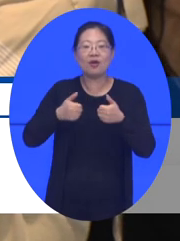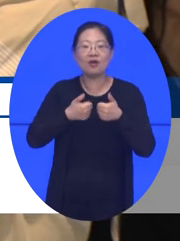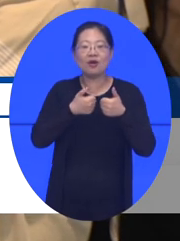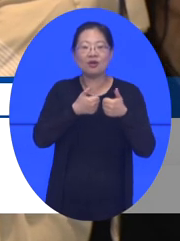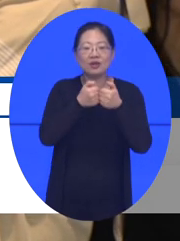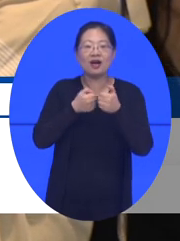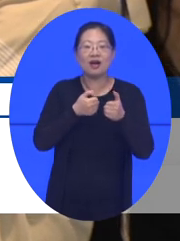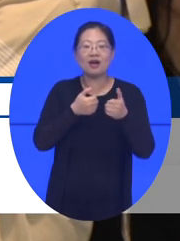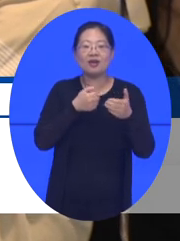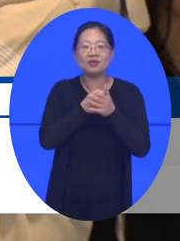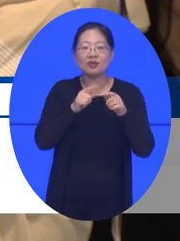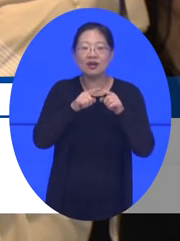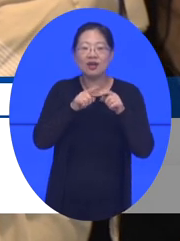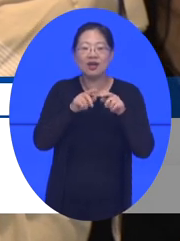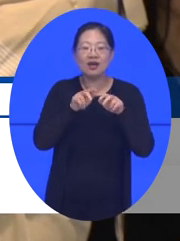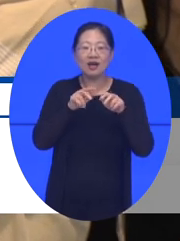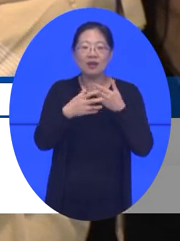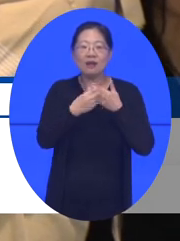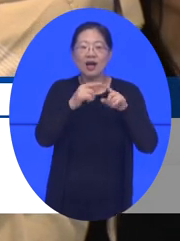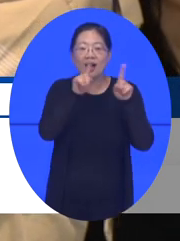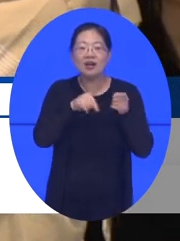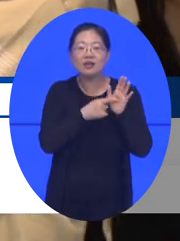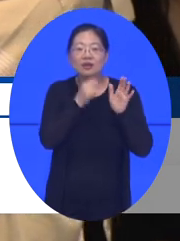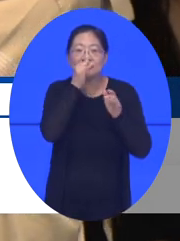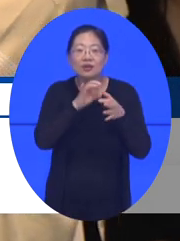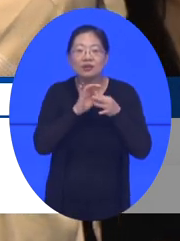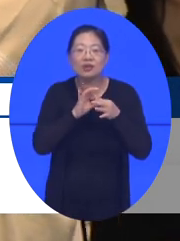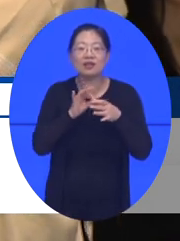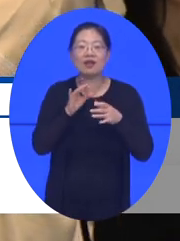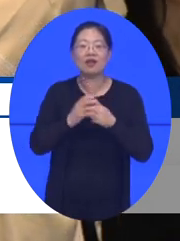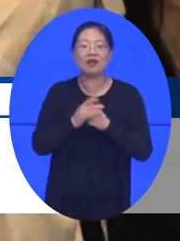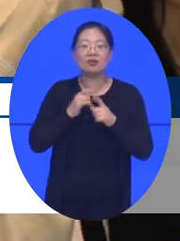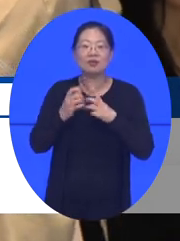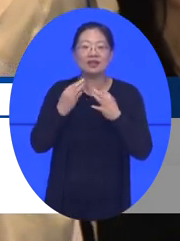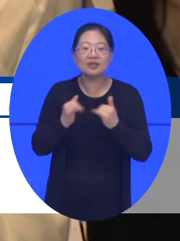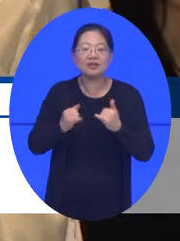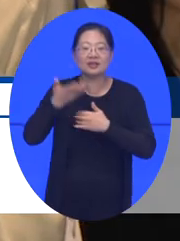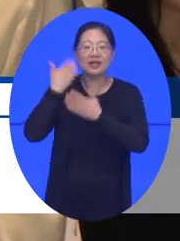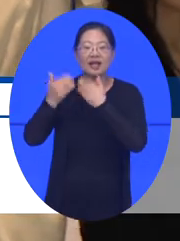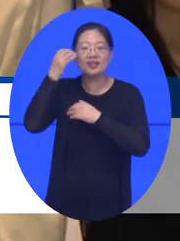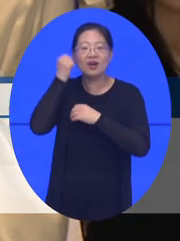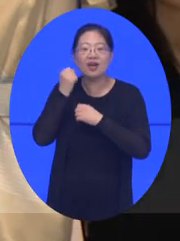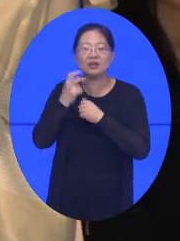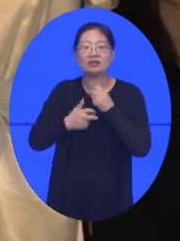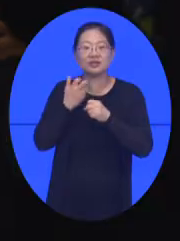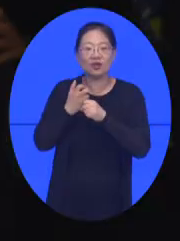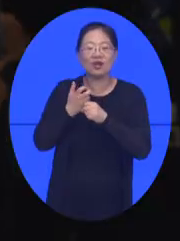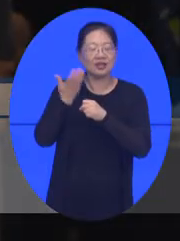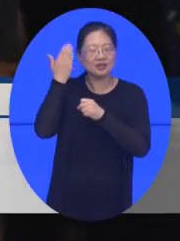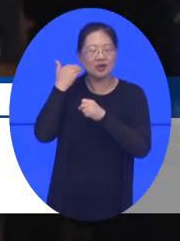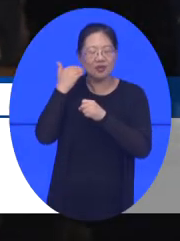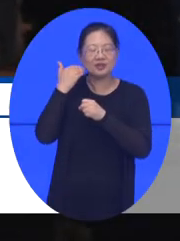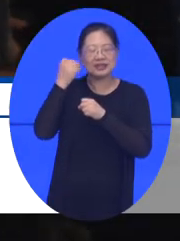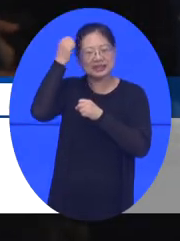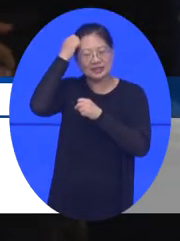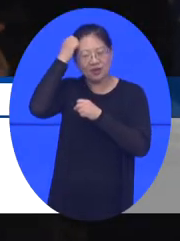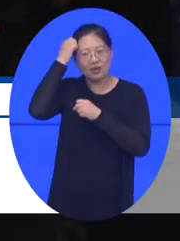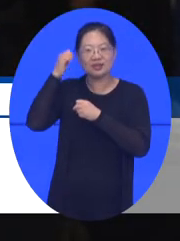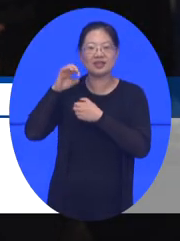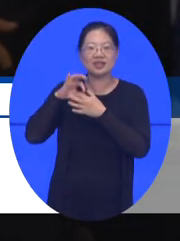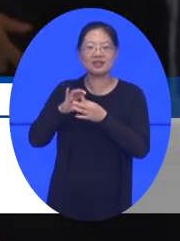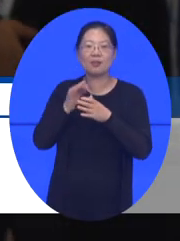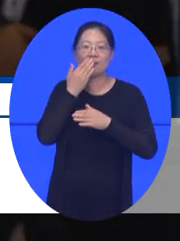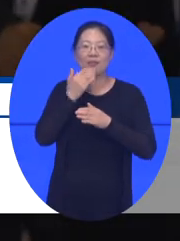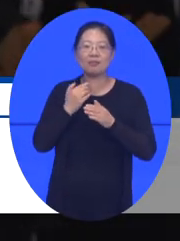bright public what happened at that time and to remember what happened 70 years ago. 경기도민과 또